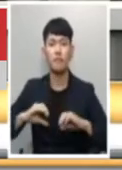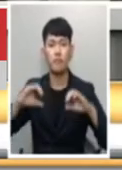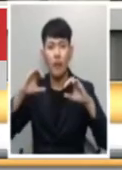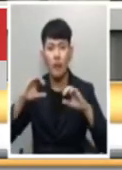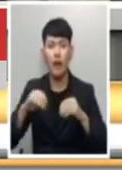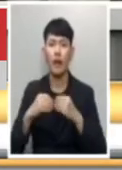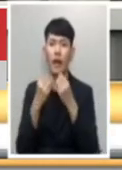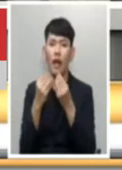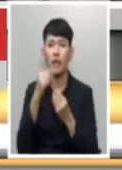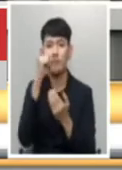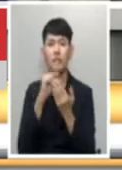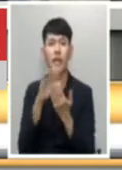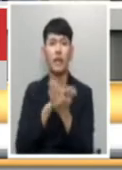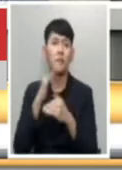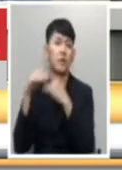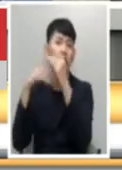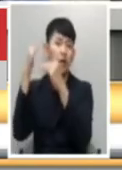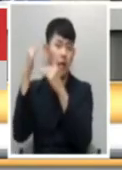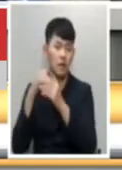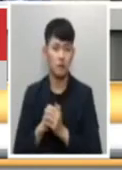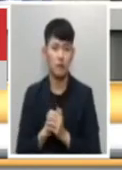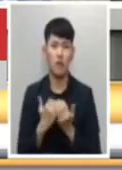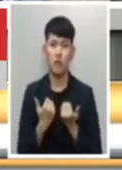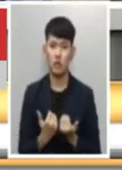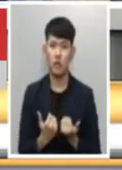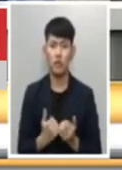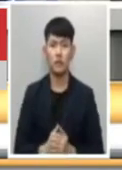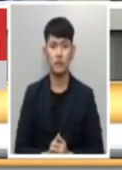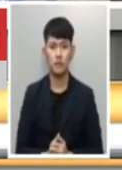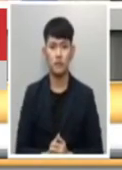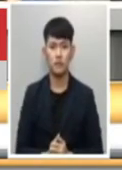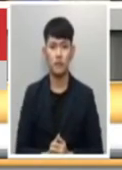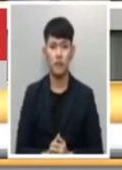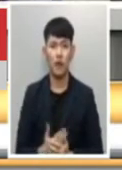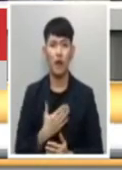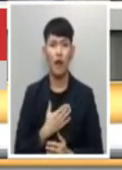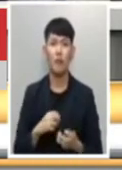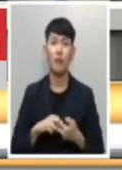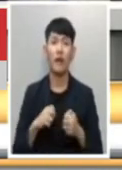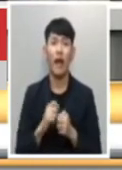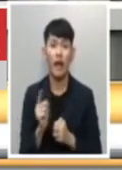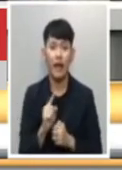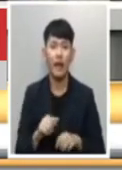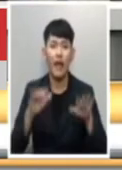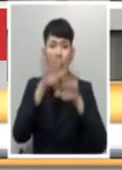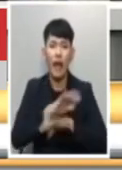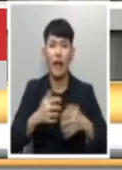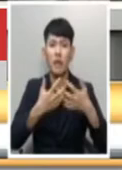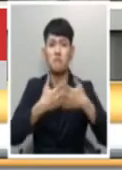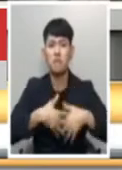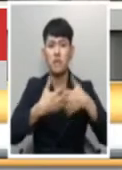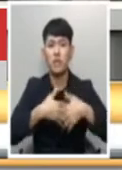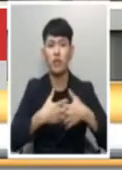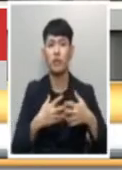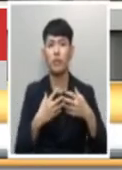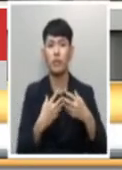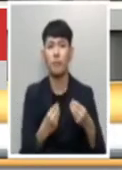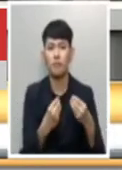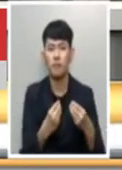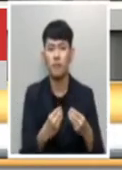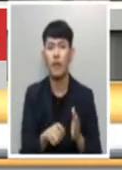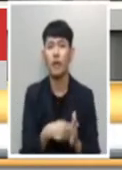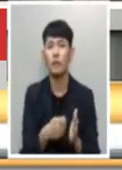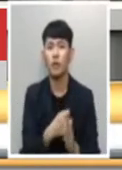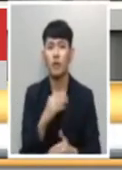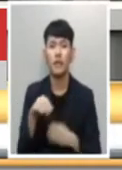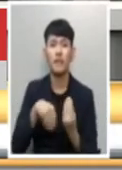นี้ครับเครื่องยนต์ของเราดับยังไงครับเศรษฐกิจถดถอยท่องเที่ยวหดห